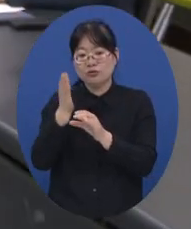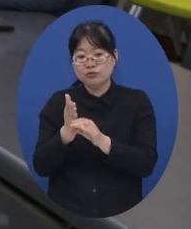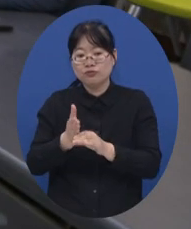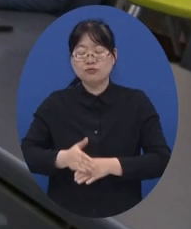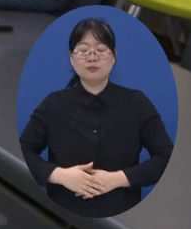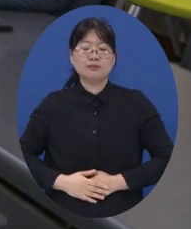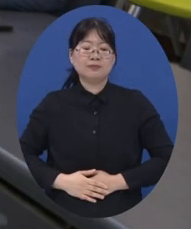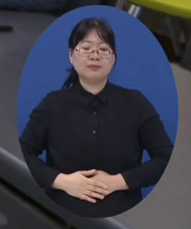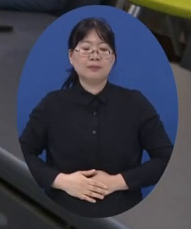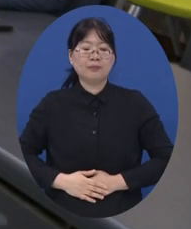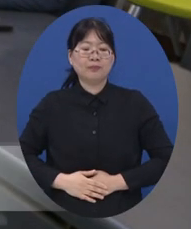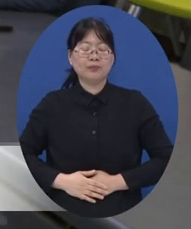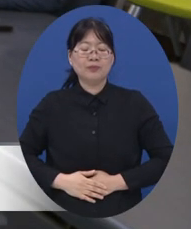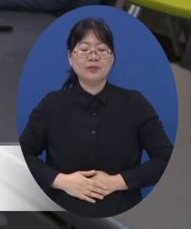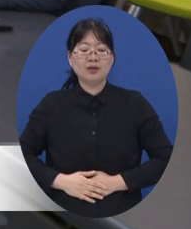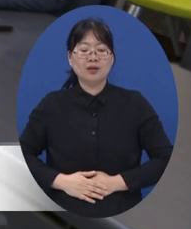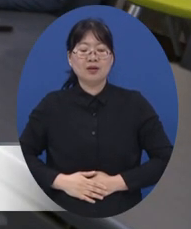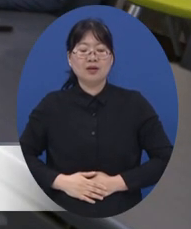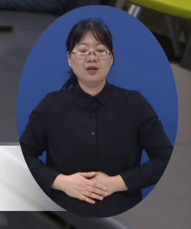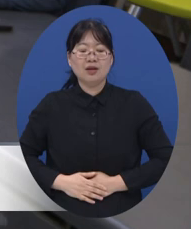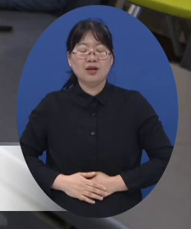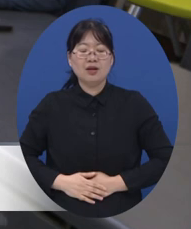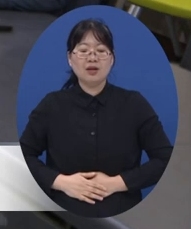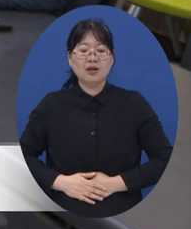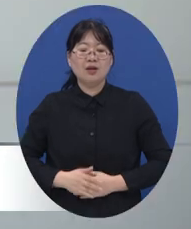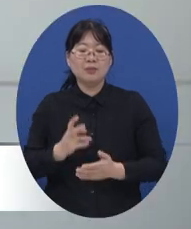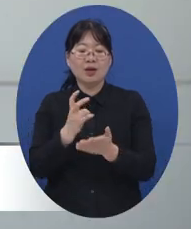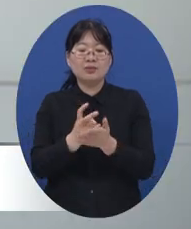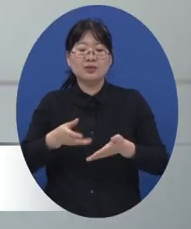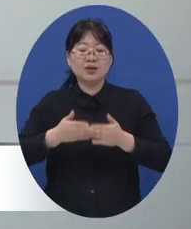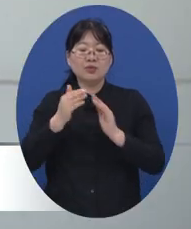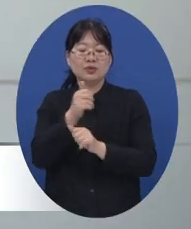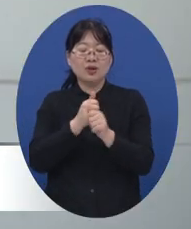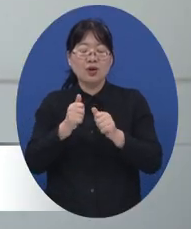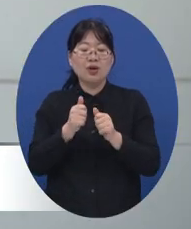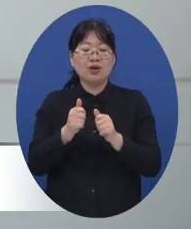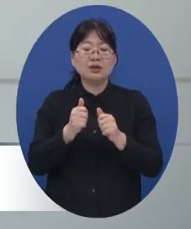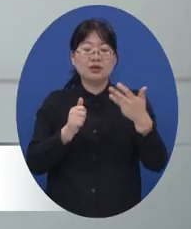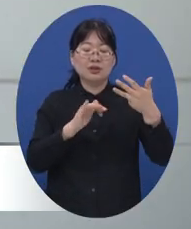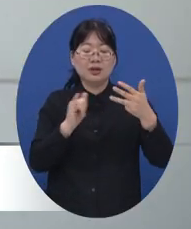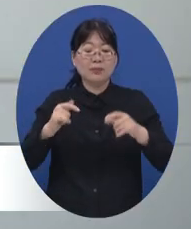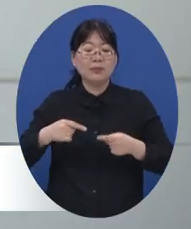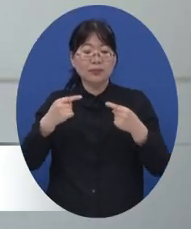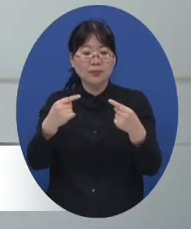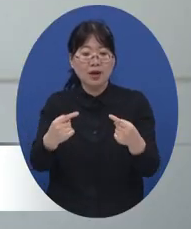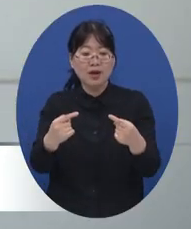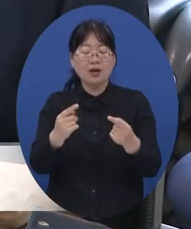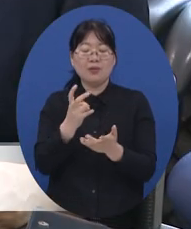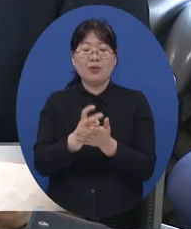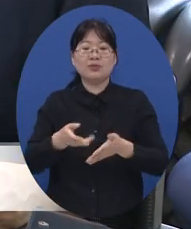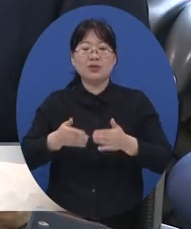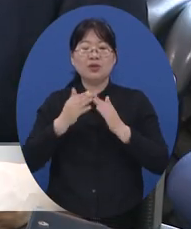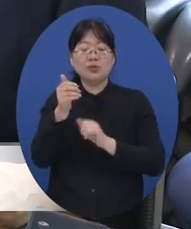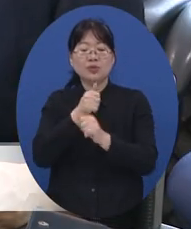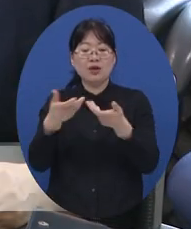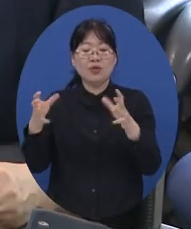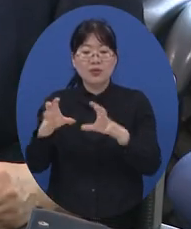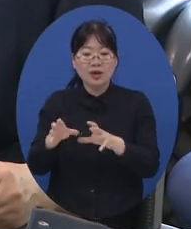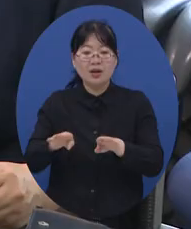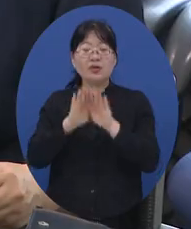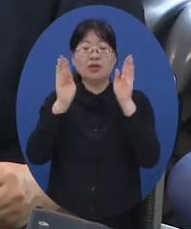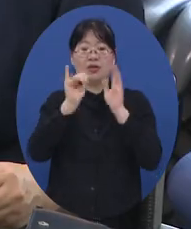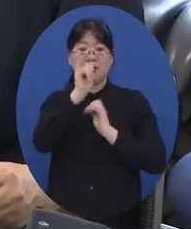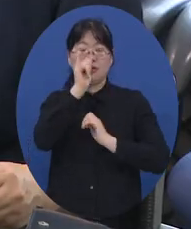기대합니다. 이날 오후엔 법인 설립위원 8명이 참여한 경기도 시장상권진흥원 법인 설립위원회가